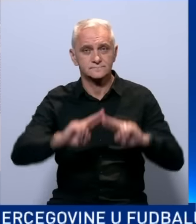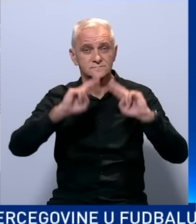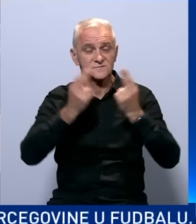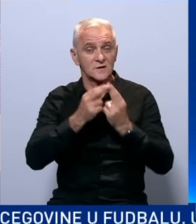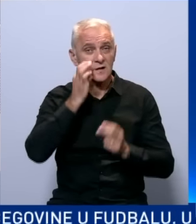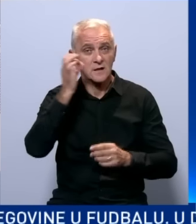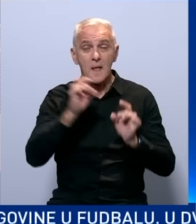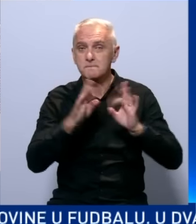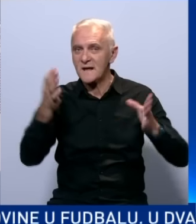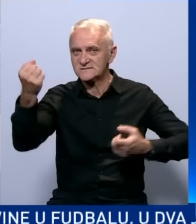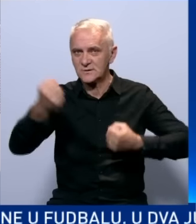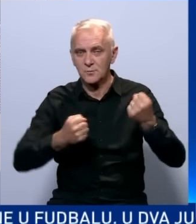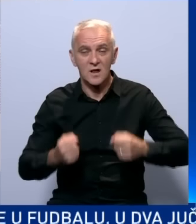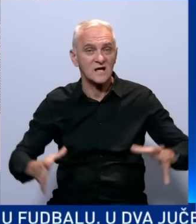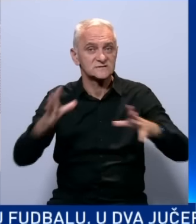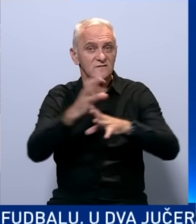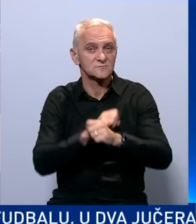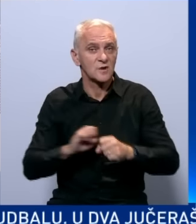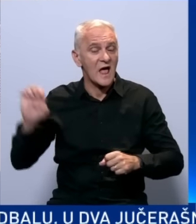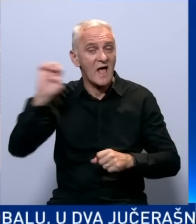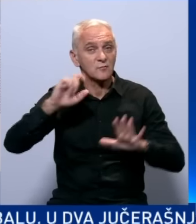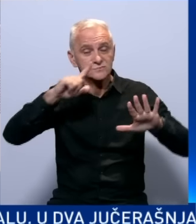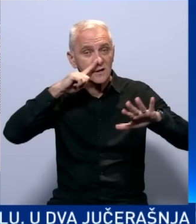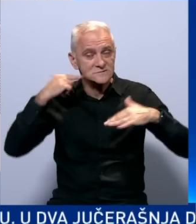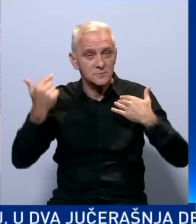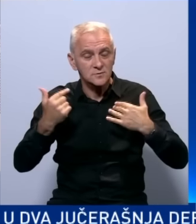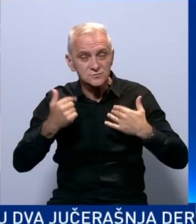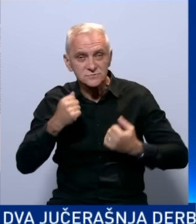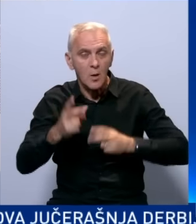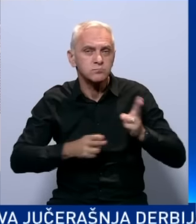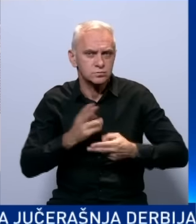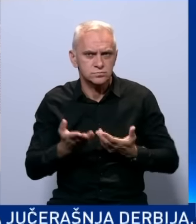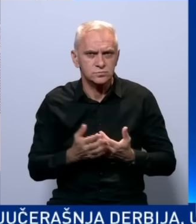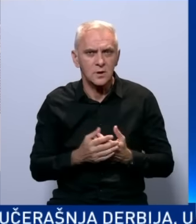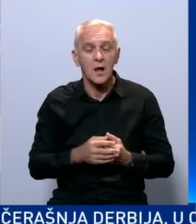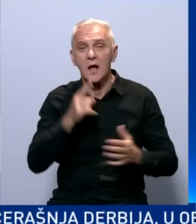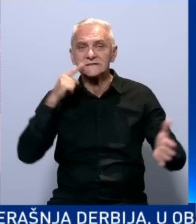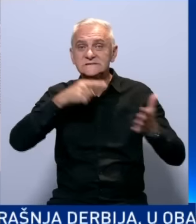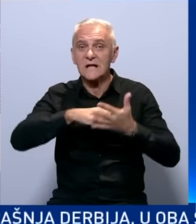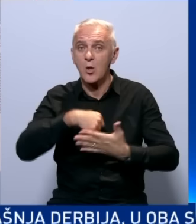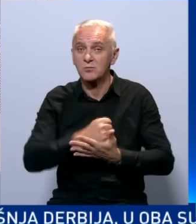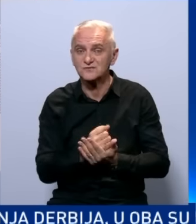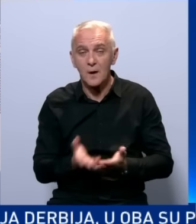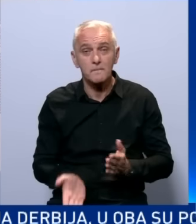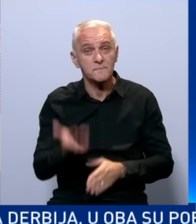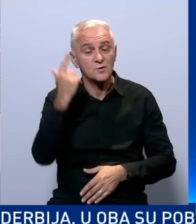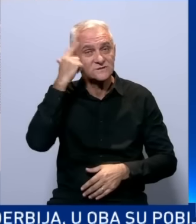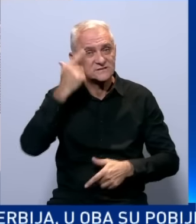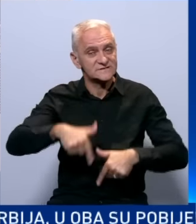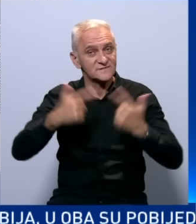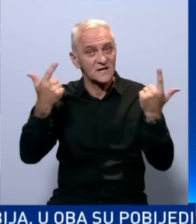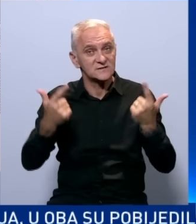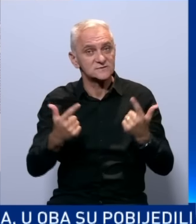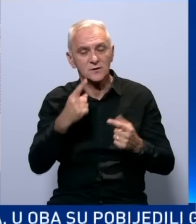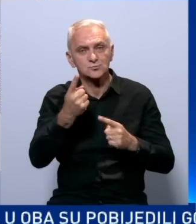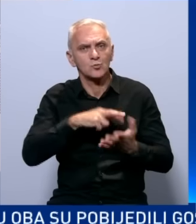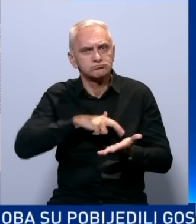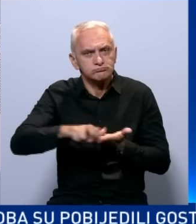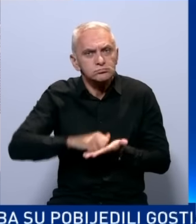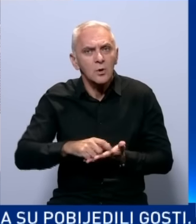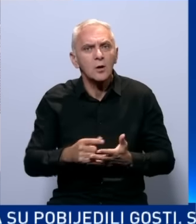Svjetskim danom bez automobila završava se Evropska sedmica mobilnosti. Cilj obilježavanja je podizanje svijesti o održivoj